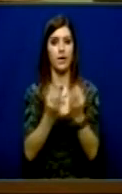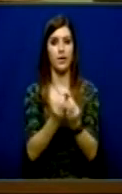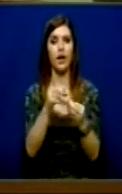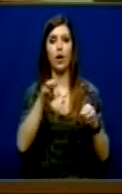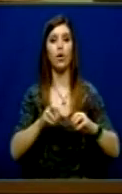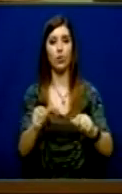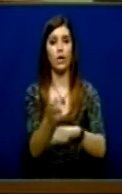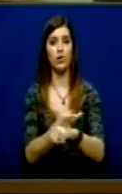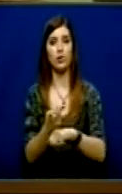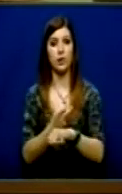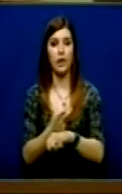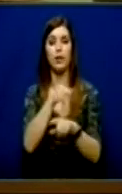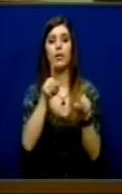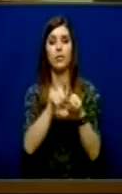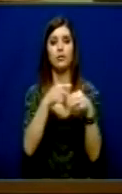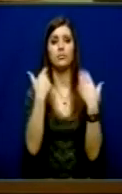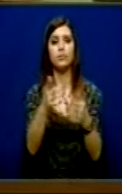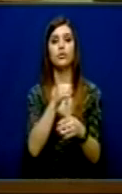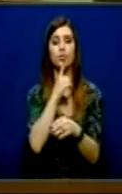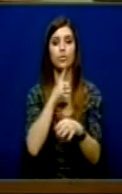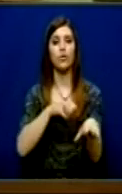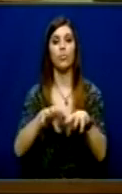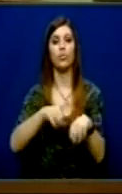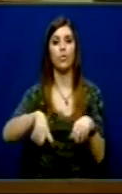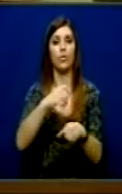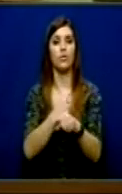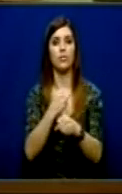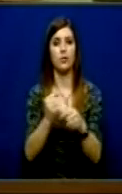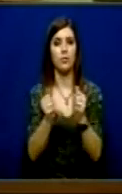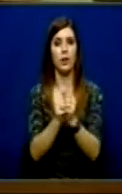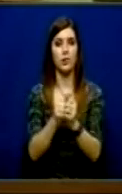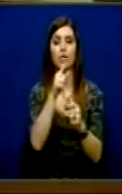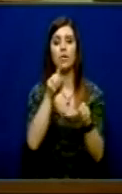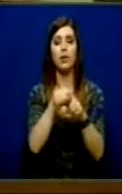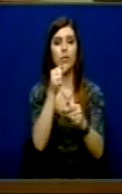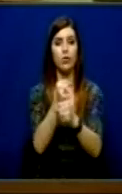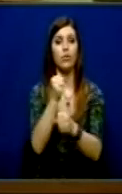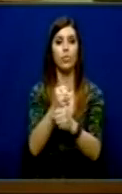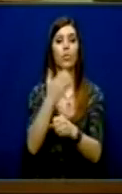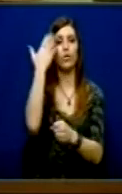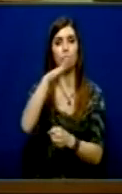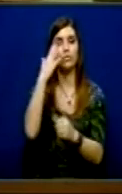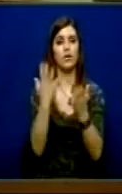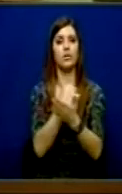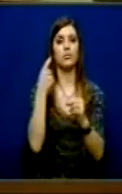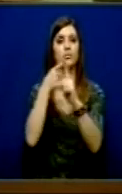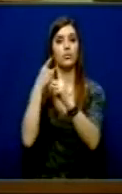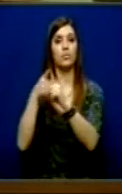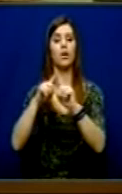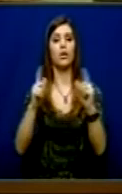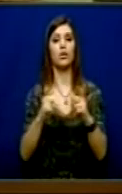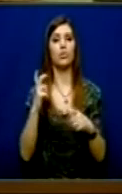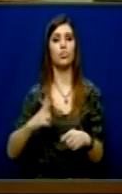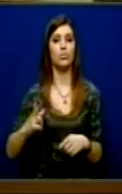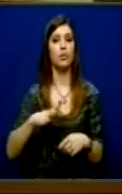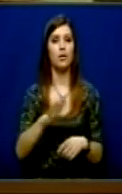ishte dhënë në shfrytëzim punëtorëve të punësuar në ndërmarrje shoqërore, ku ata me punën e tyre do të arrinin qëllimet dhe interesat e tyre socioekonomike, si dhe